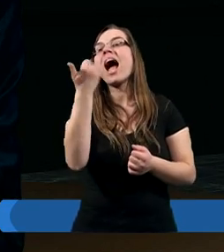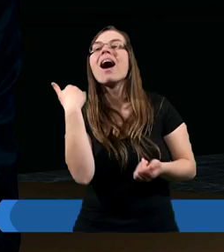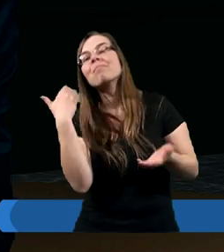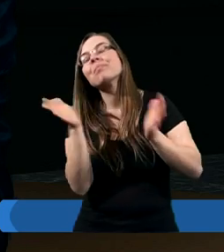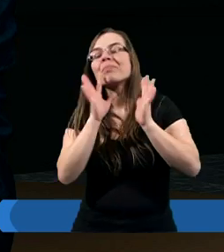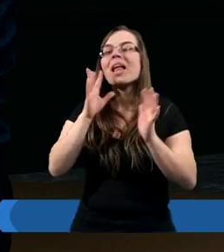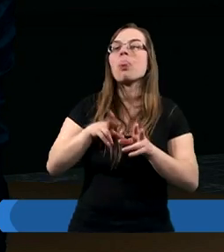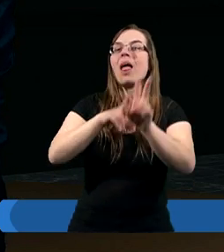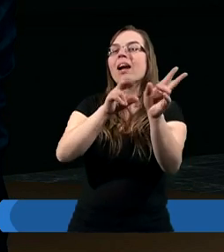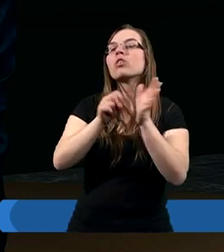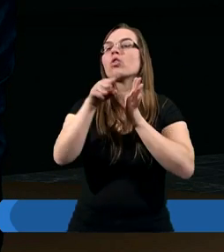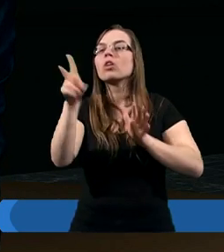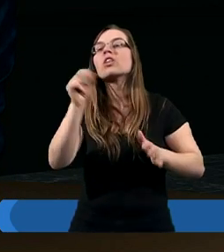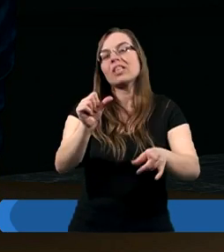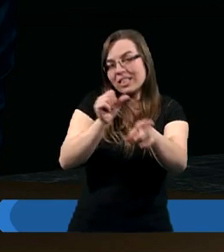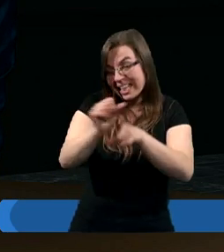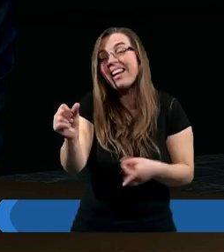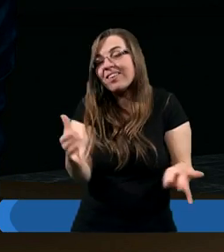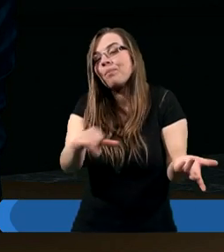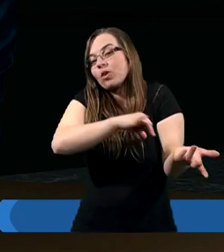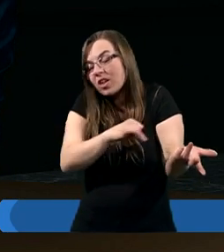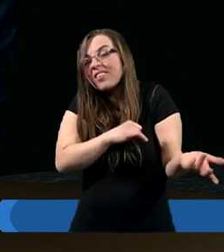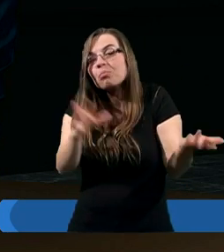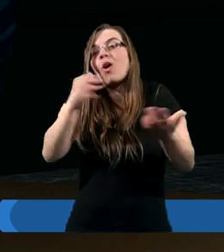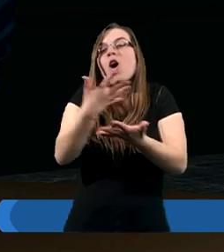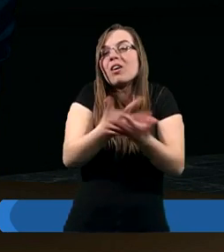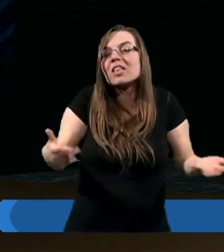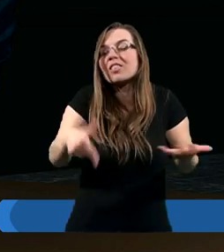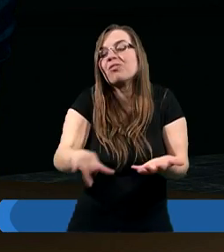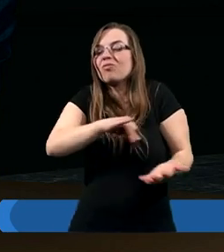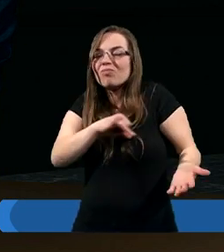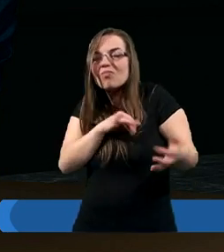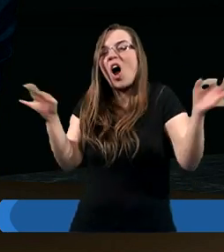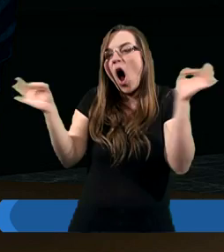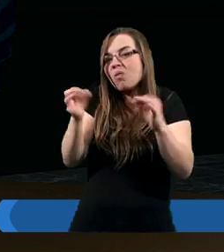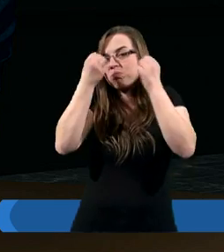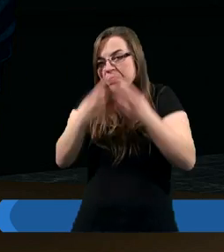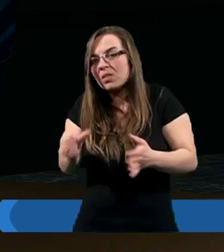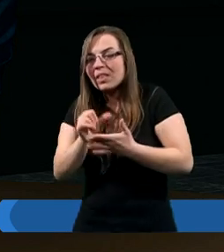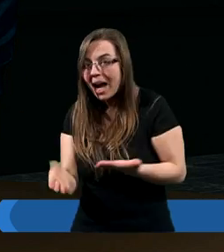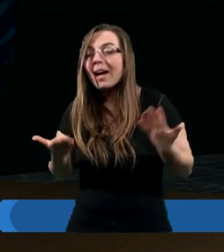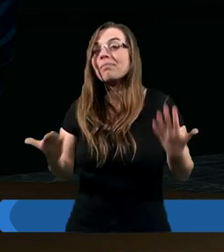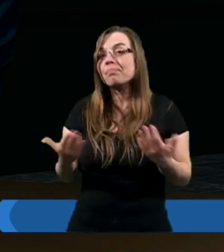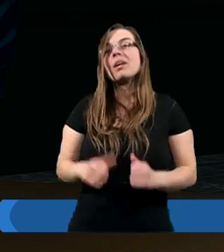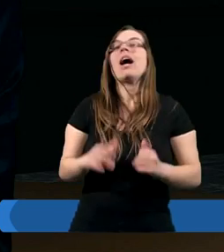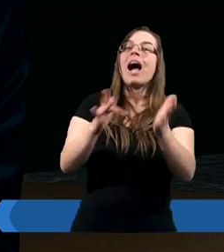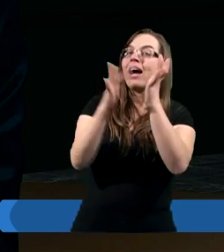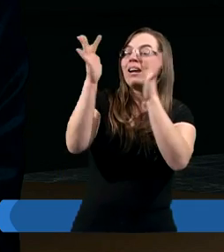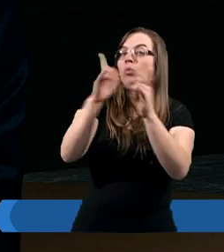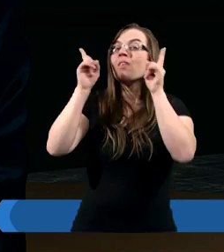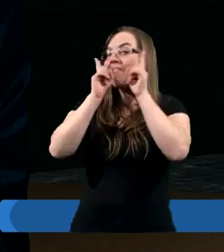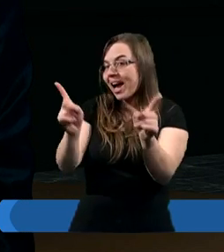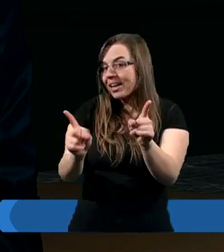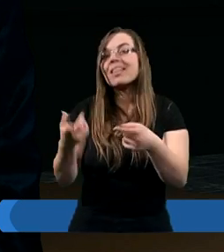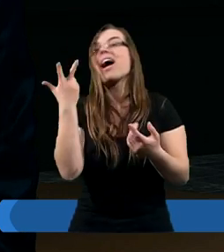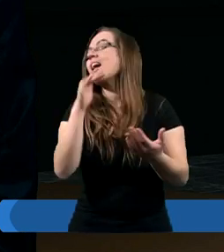jakby należnością za to, że po prostu jesteśmy grzesznikami i żyjemy na grzesznym świecie. Natomiast Chrystus faktycznie